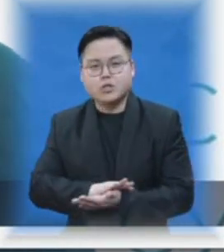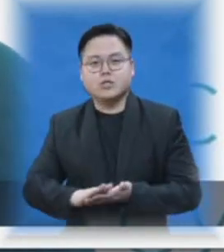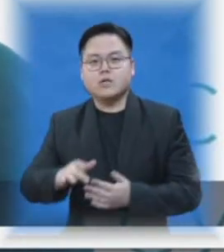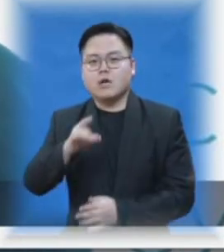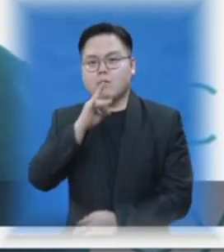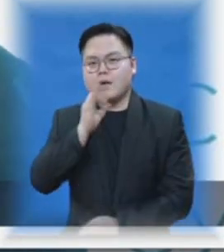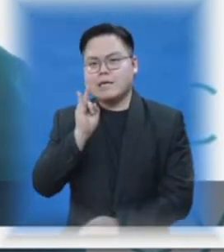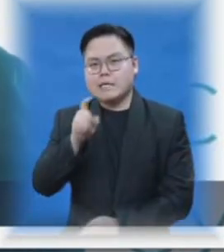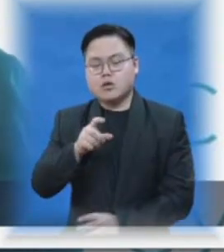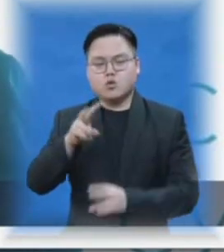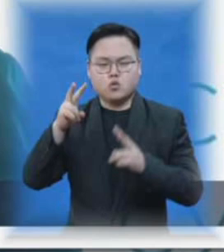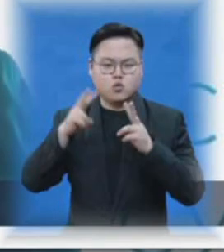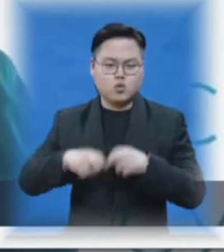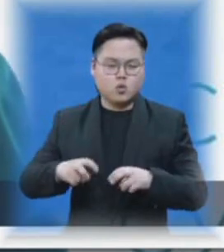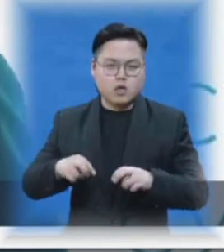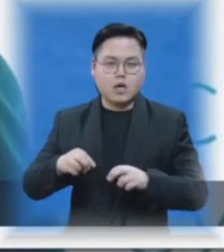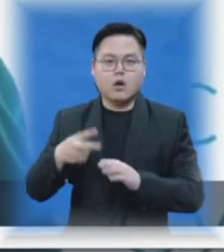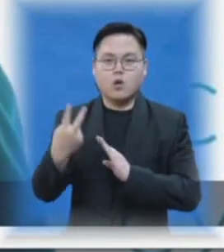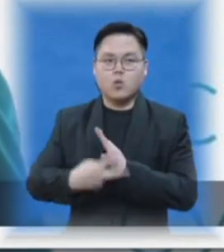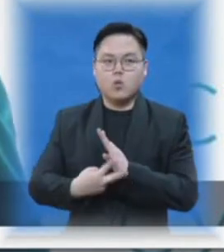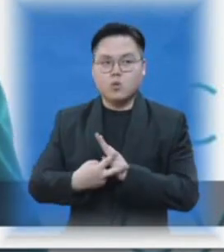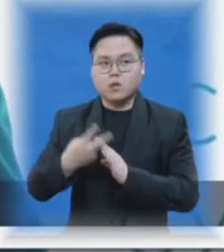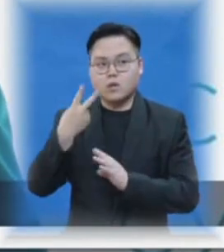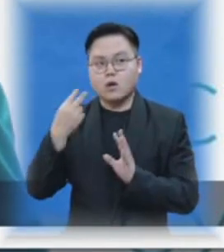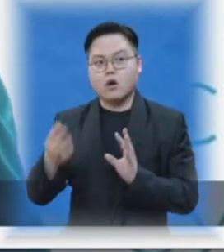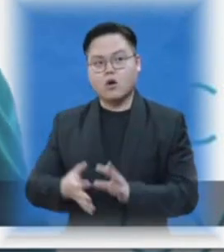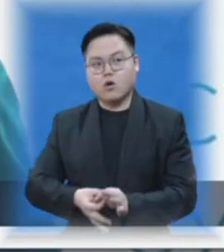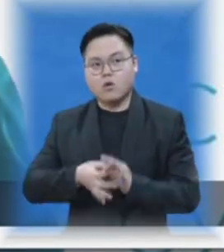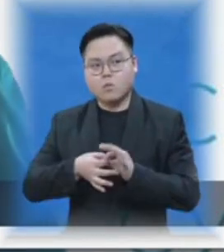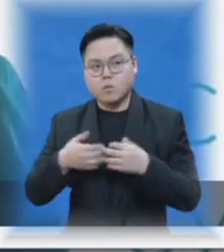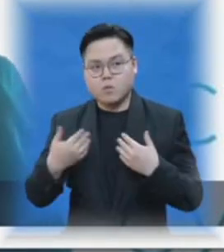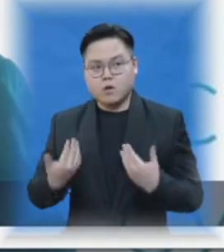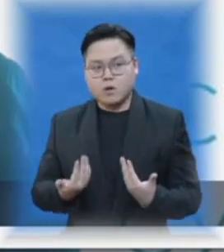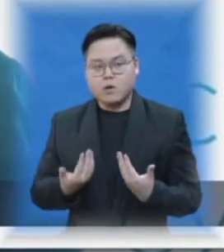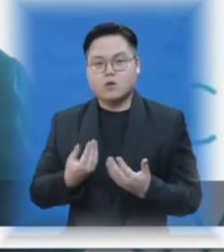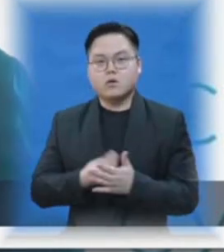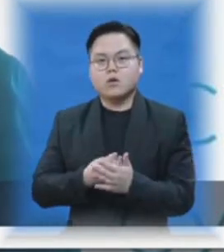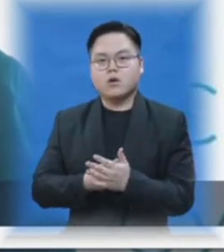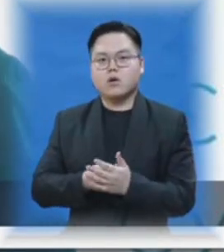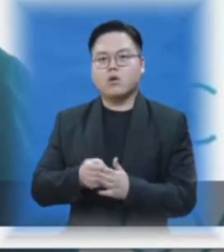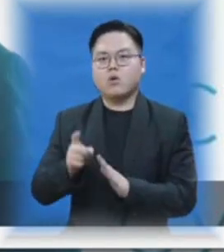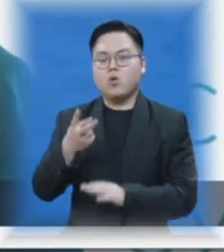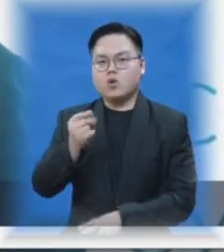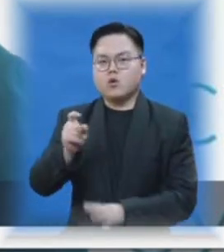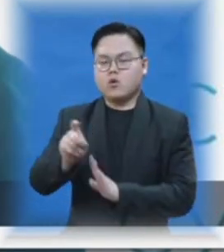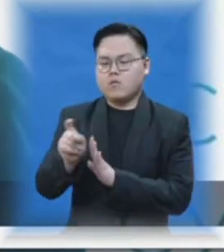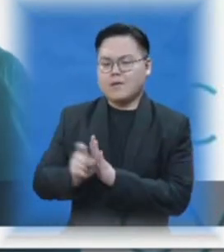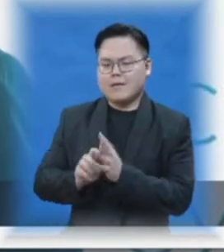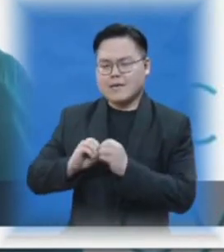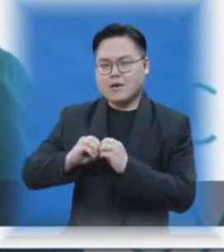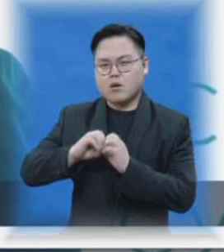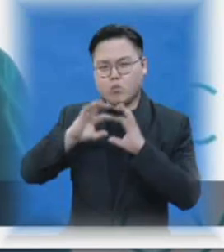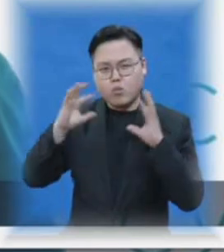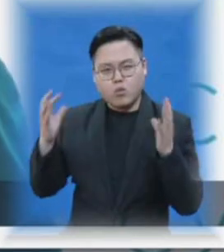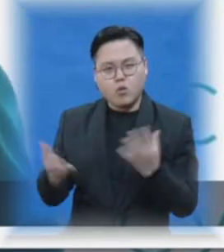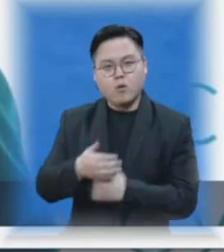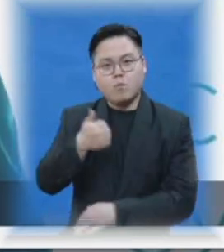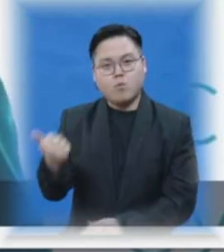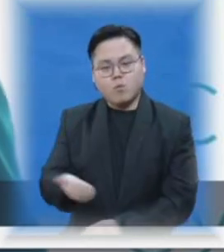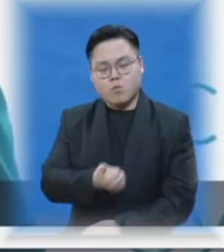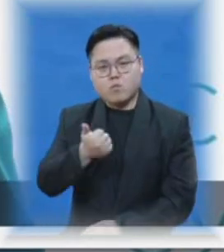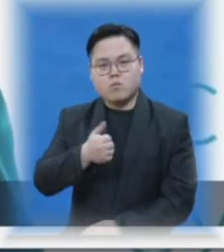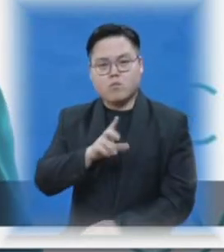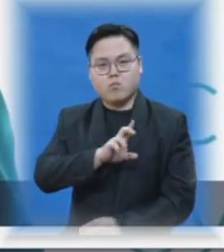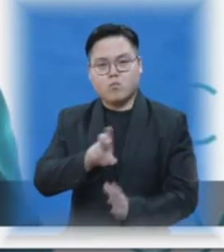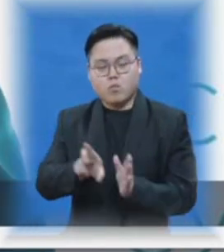судалгаатай, тийм ээ, маш их үнэлгээндээр суурилсан. За тэгээд нөгөө талаас энэ хөтөлбөрийг хэрэгжүүлэх бүх боломжуудыг хангаж, одоо энэ